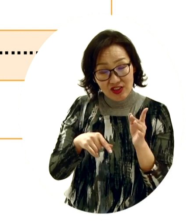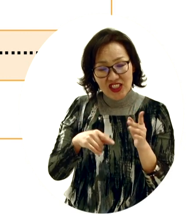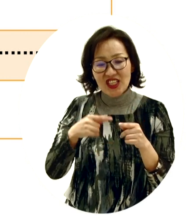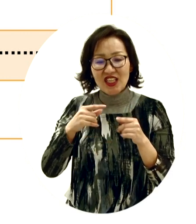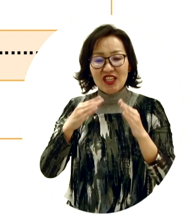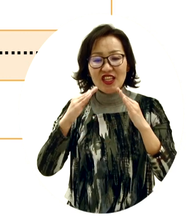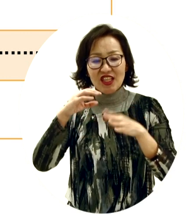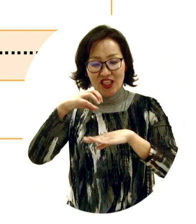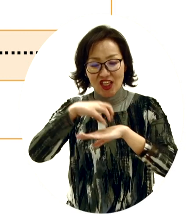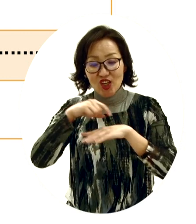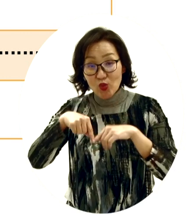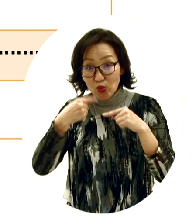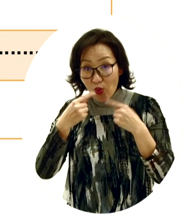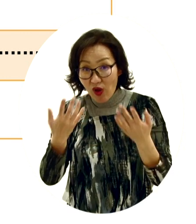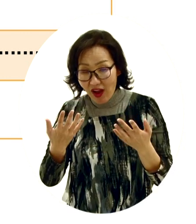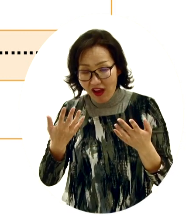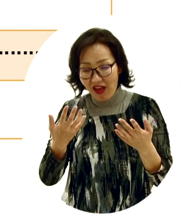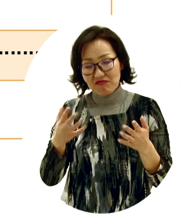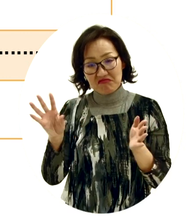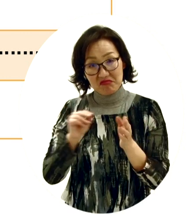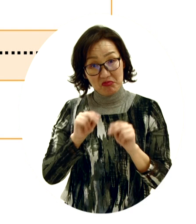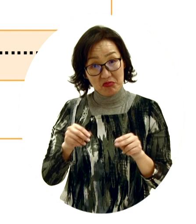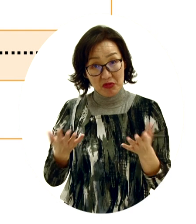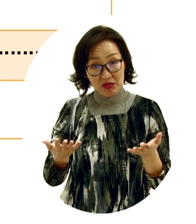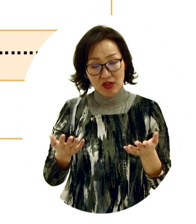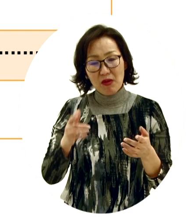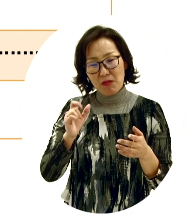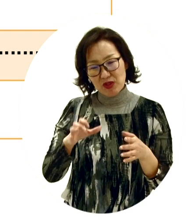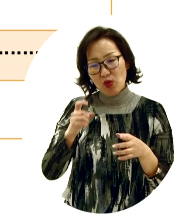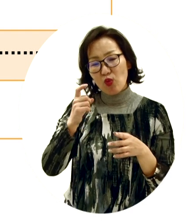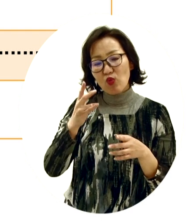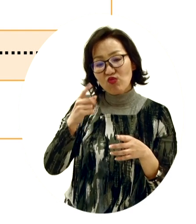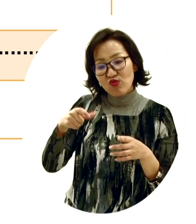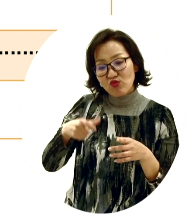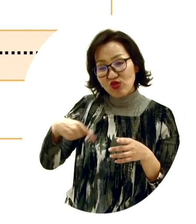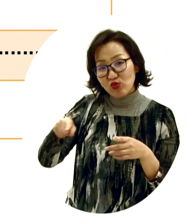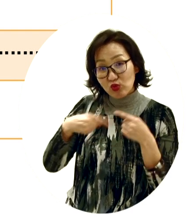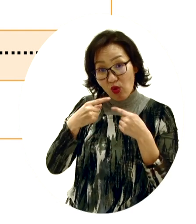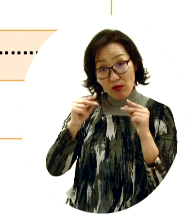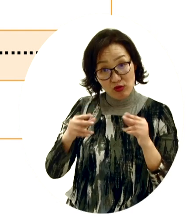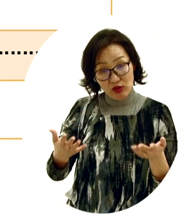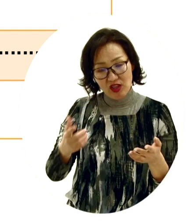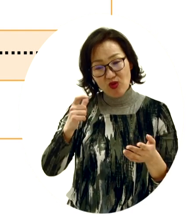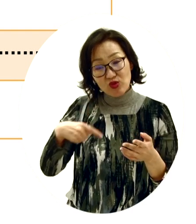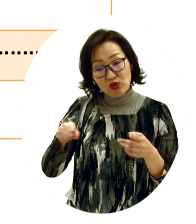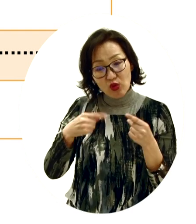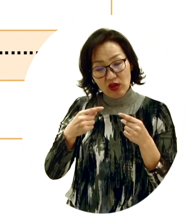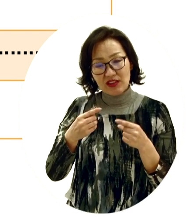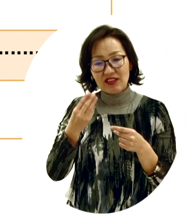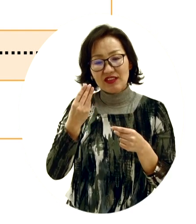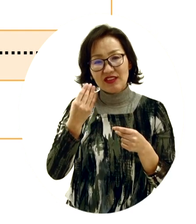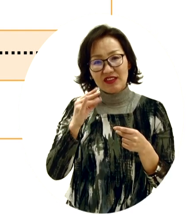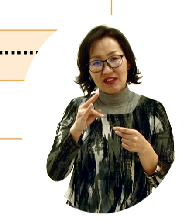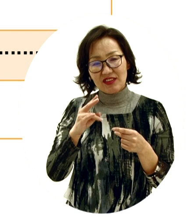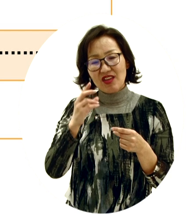тухай байж болно. За, тухайн ямар нэгэн хүний тухай илтгэл өч гэж байгаа бол жишээ Чингис хааны